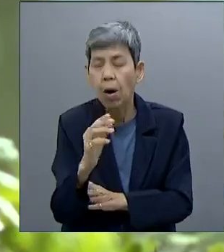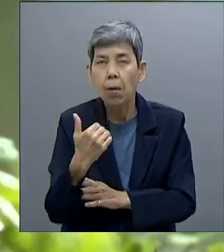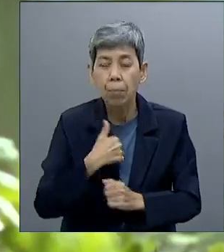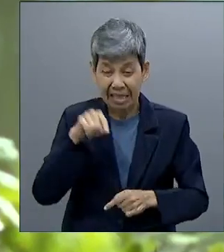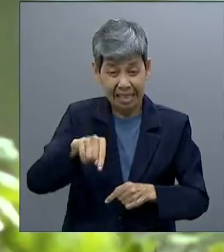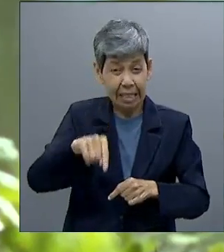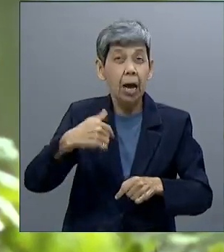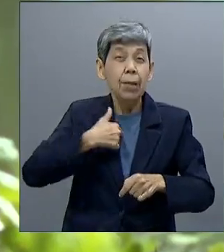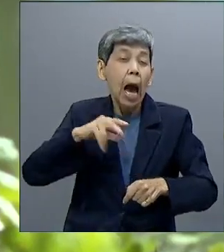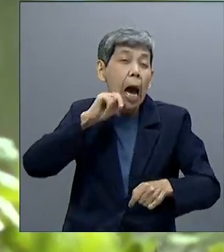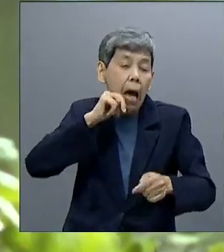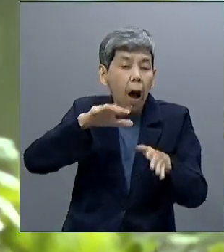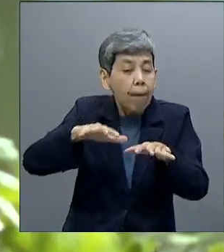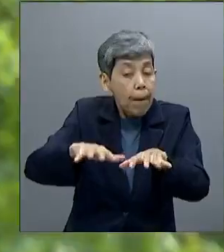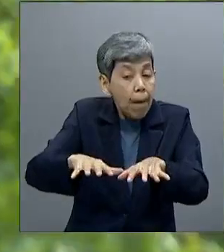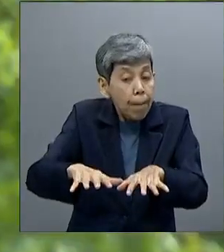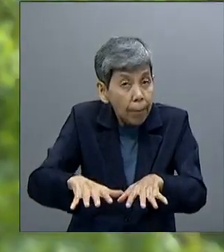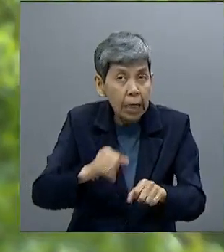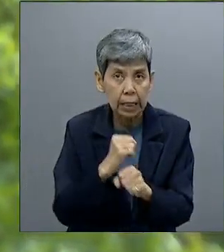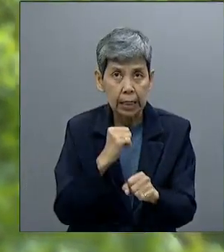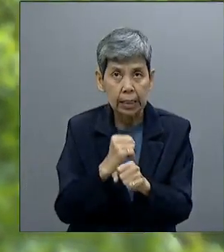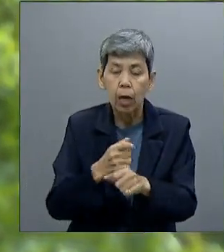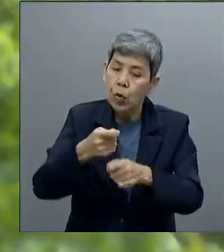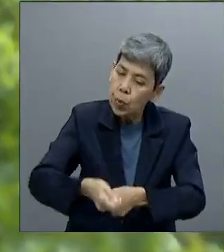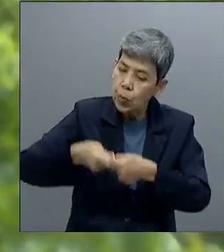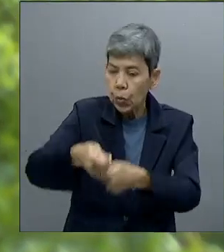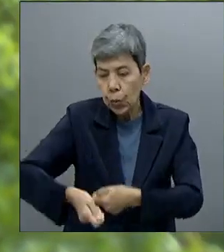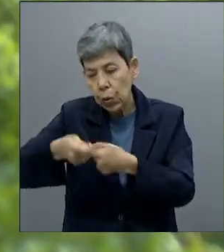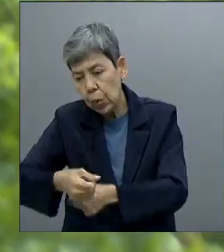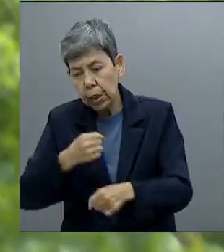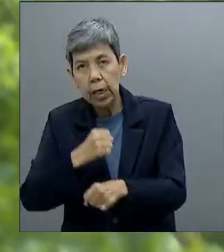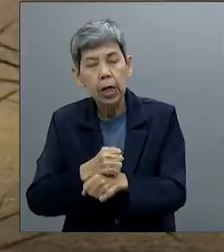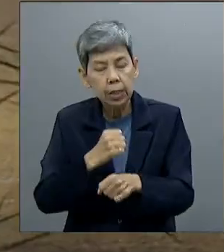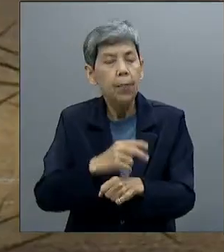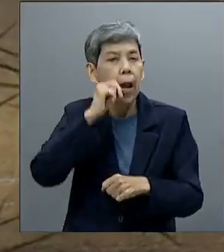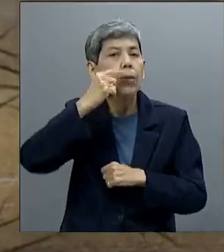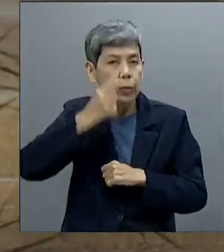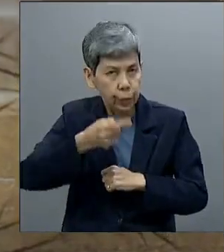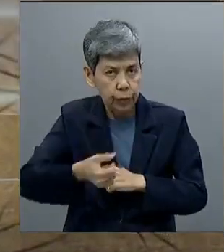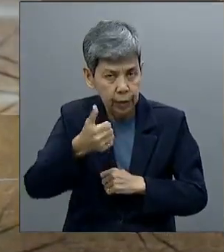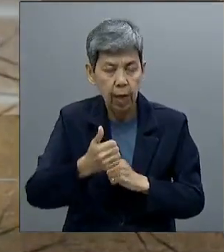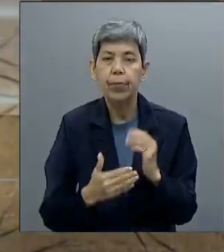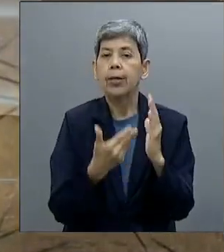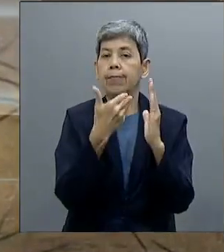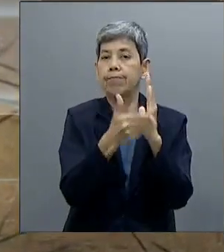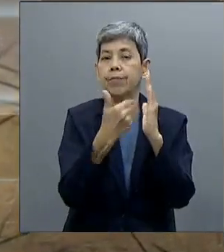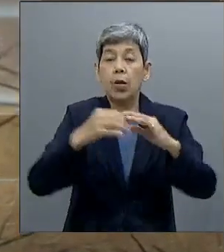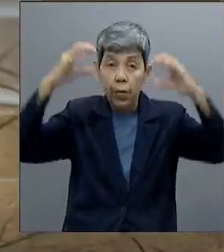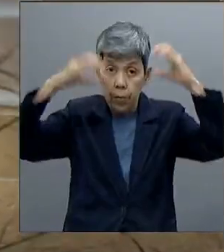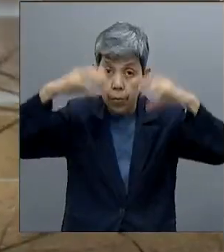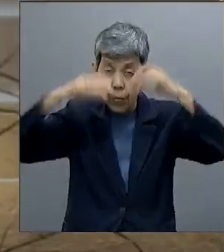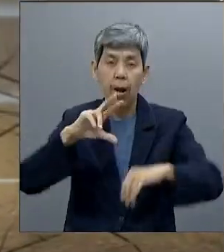ซึ่งระดับน้ำลดลงแล้วก็ให้ฟื้นฟูสภาพสวนและแหล่งน้ำให้ใช้ได้ดีดังเดิมค่ะภาคตะวันออกเฉียงเหนือมีฝนฟ้าคะ